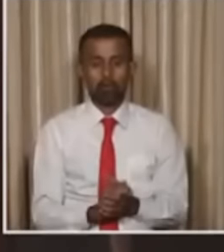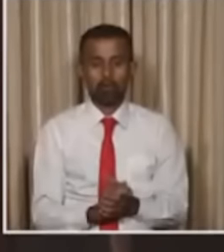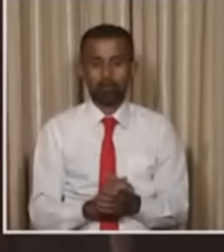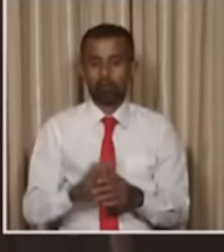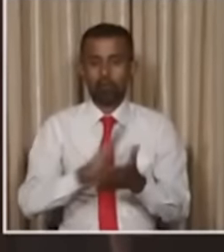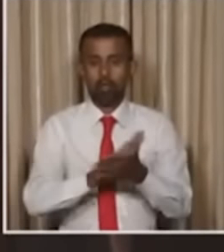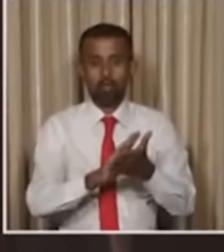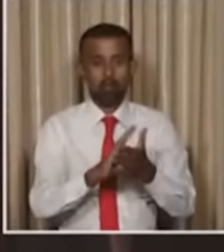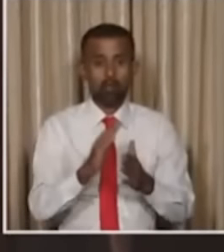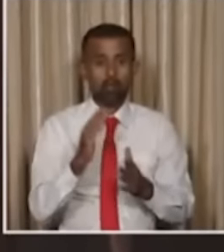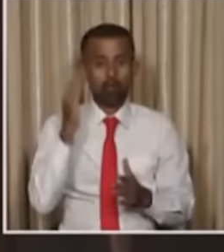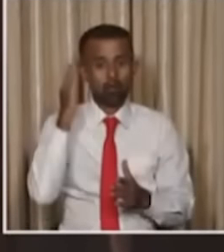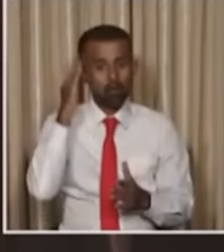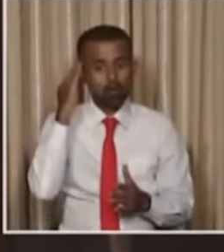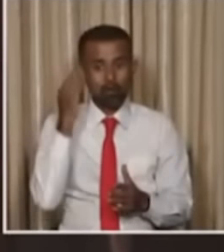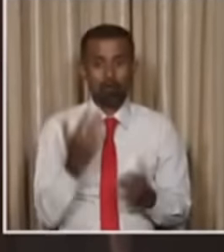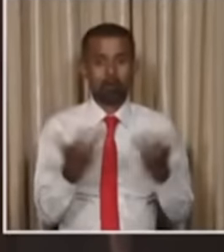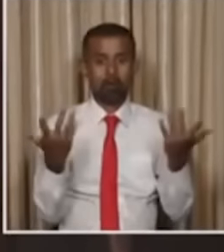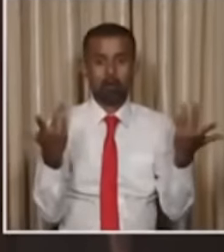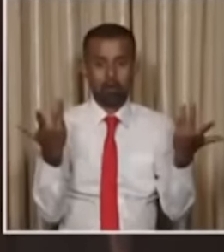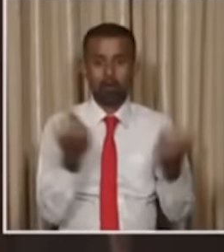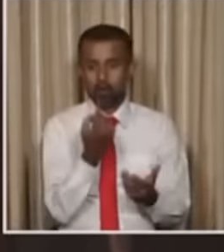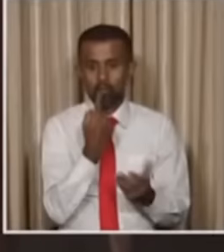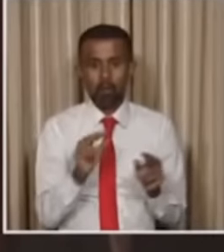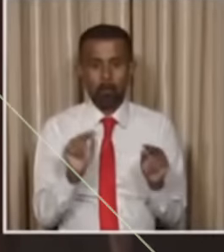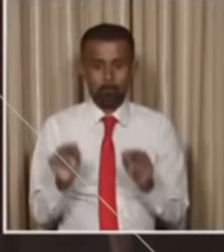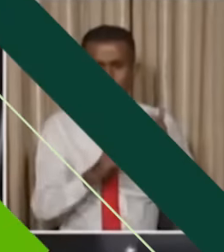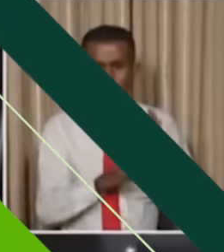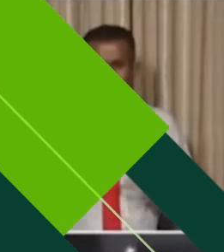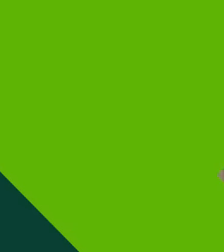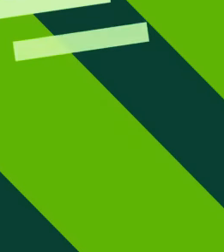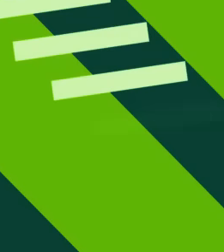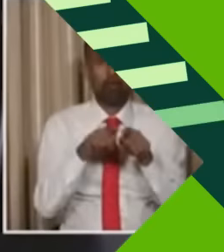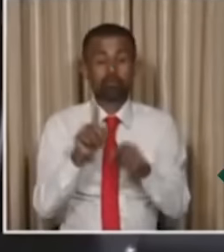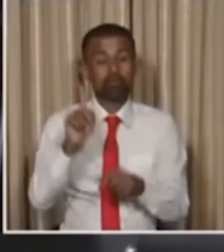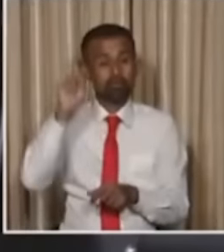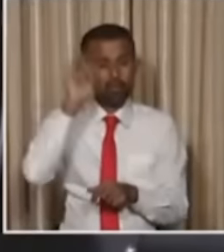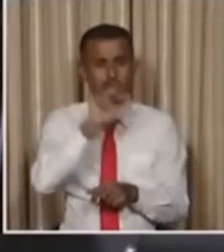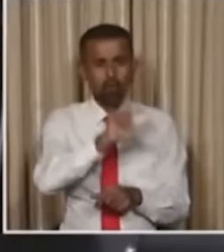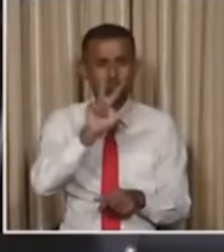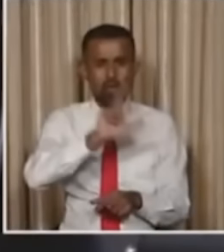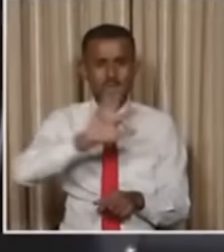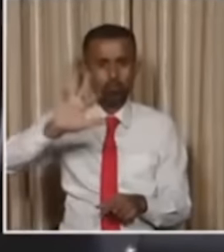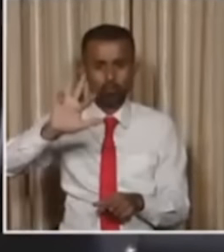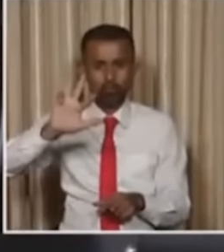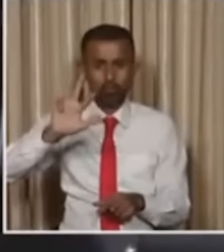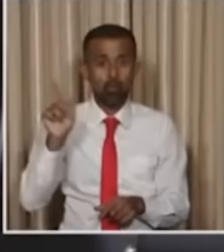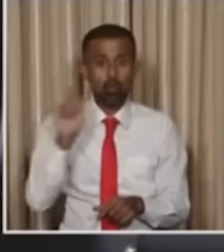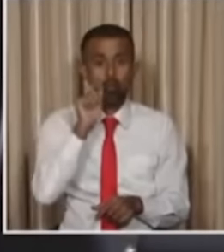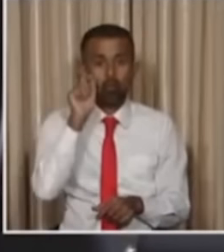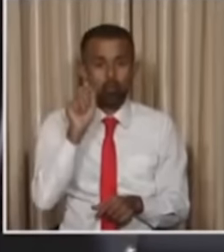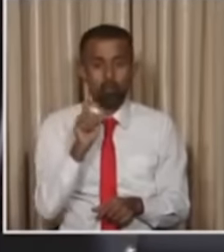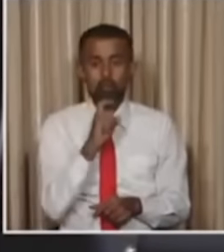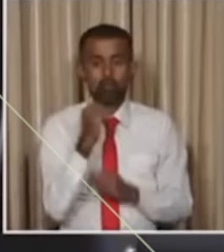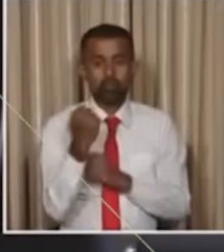හරිනි මන්ත්‍රීතුමිය නෑ කිව්වට මේ හඬ පටේ මෙතන තියෙනවා. ඒ කාලේ 88 89 කාලේ ඔහු තමයි ඔය කියන